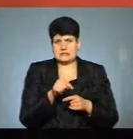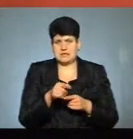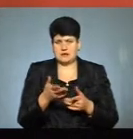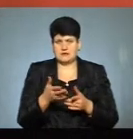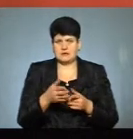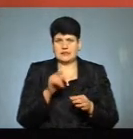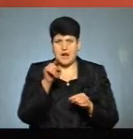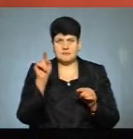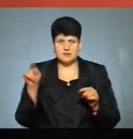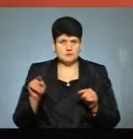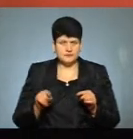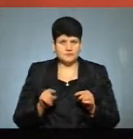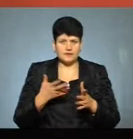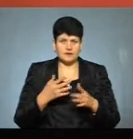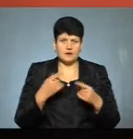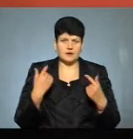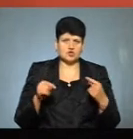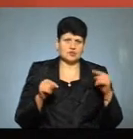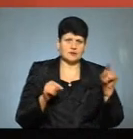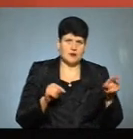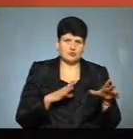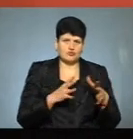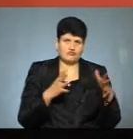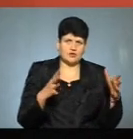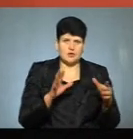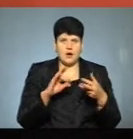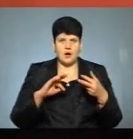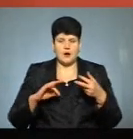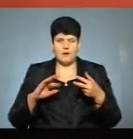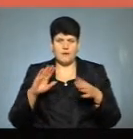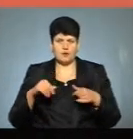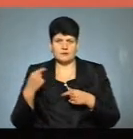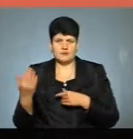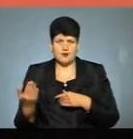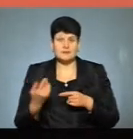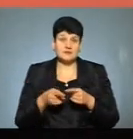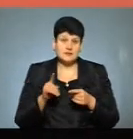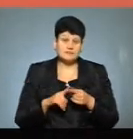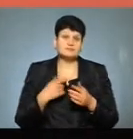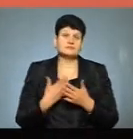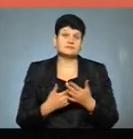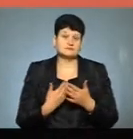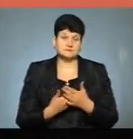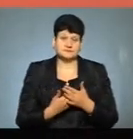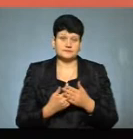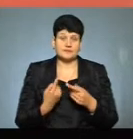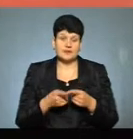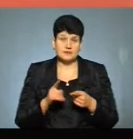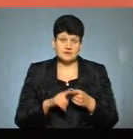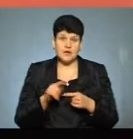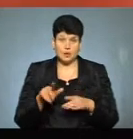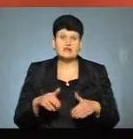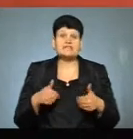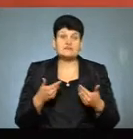Там раніше там найвищий, потім там найвищий показник. Ну, це є статистичні показники. І тобто, це його... люди, які